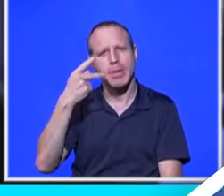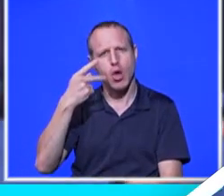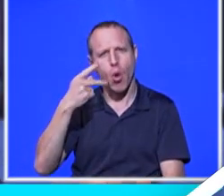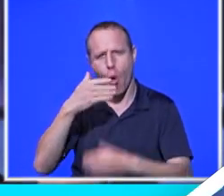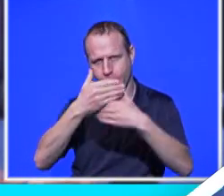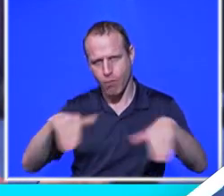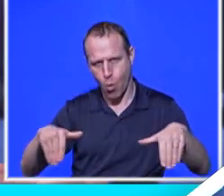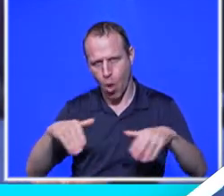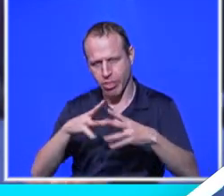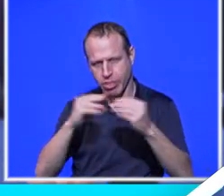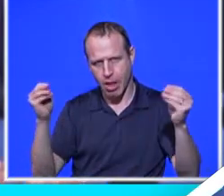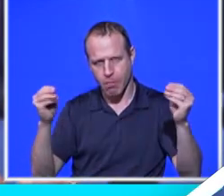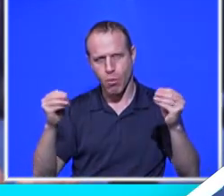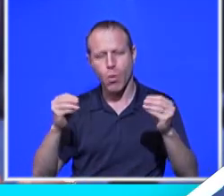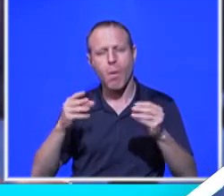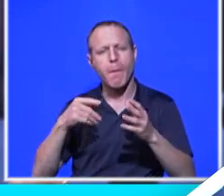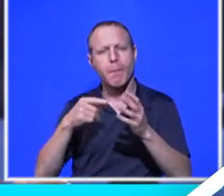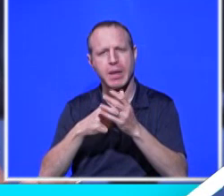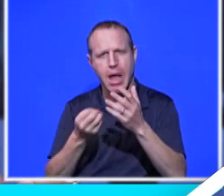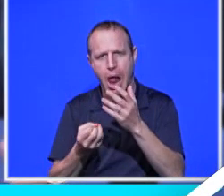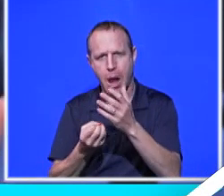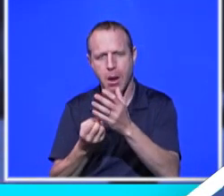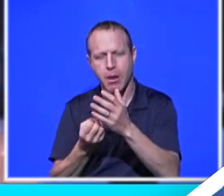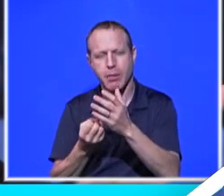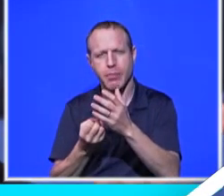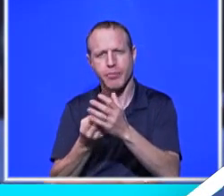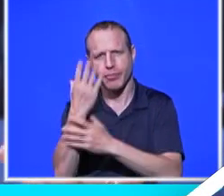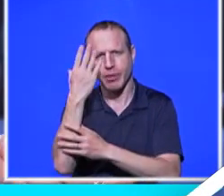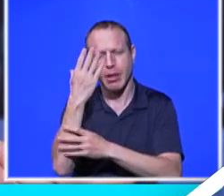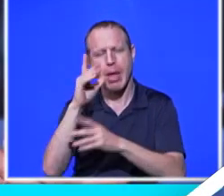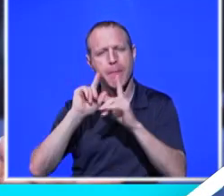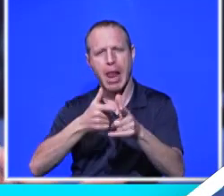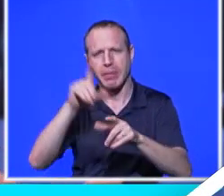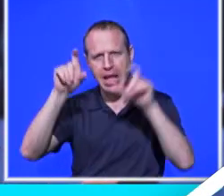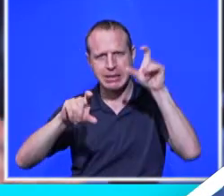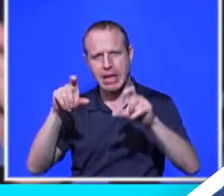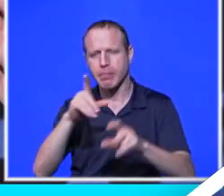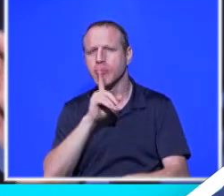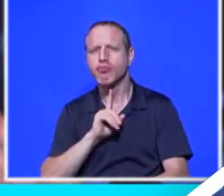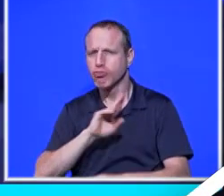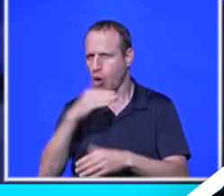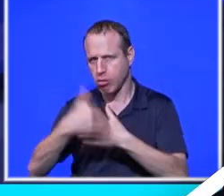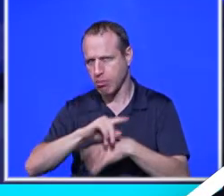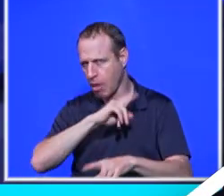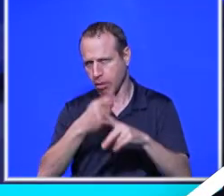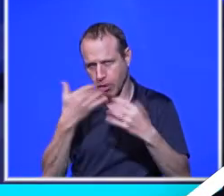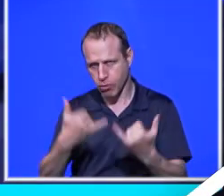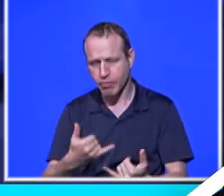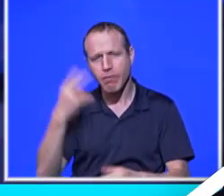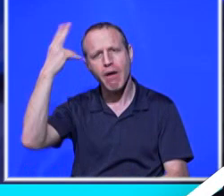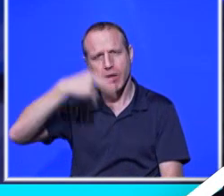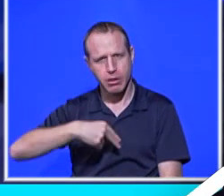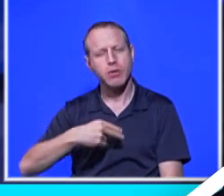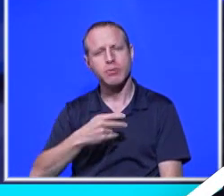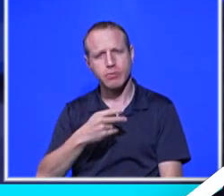עם פרוץ מלחמת האזרחים בסוריה, שלא נגמרת עד עצם הרגע הזה, וההבנה היא